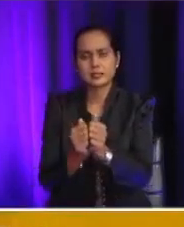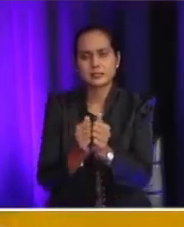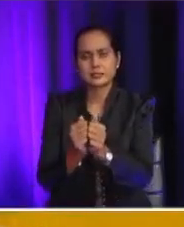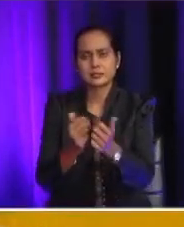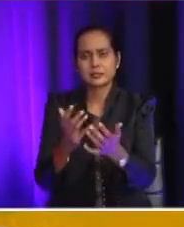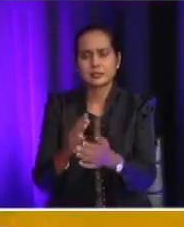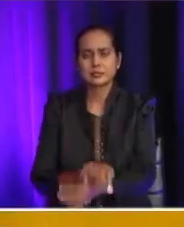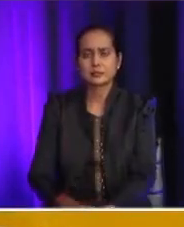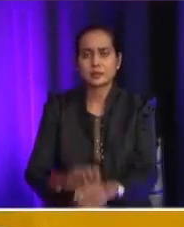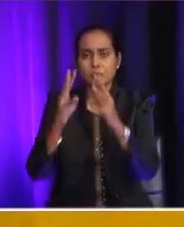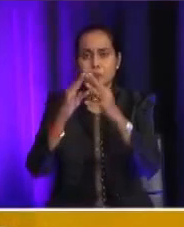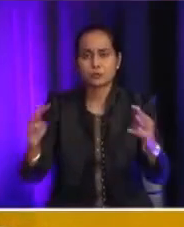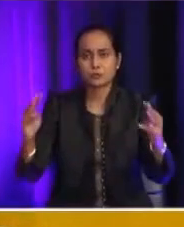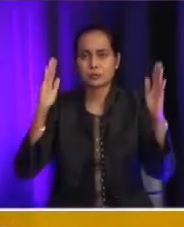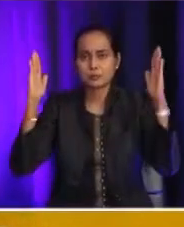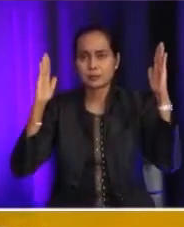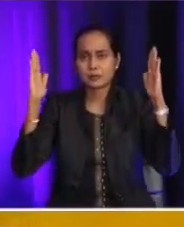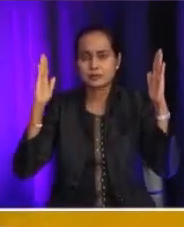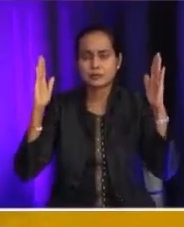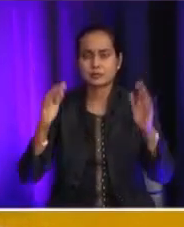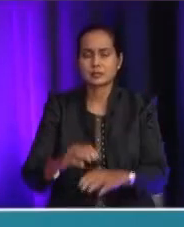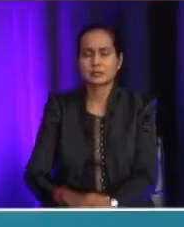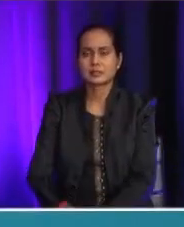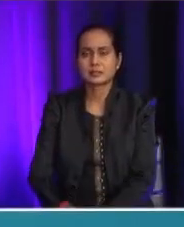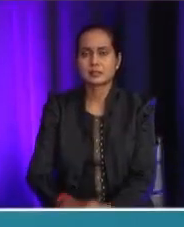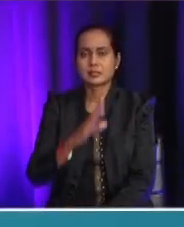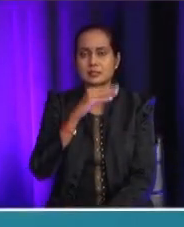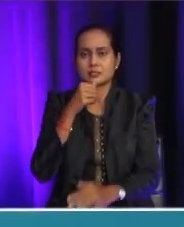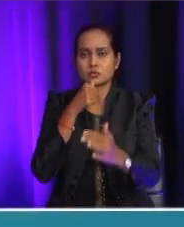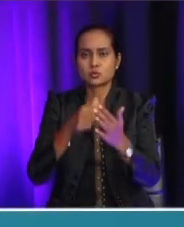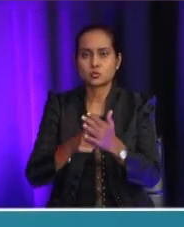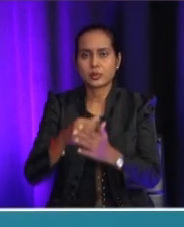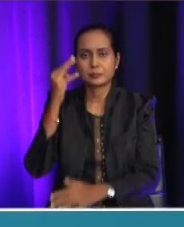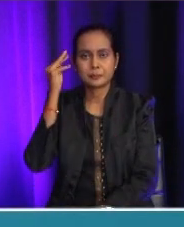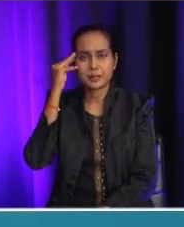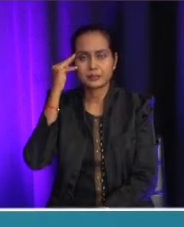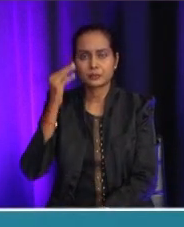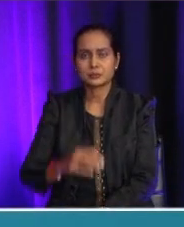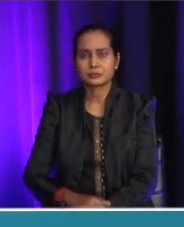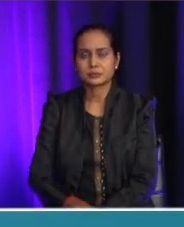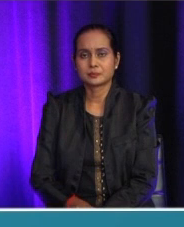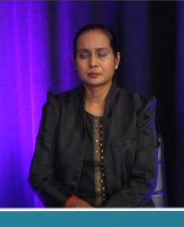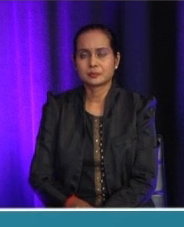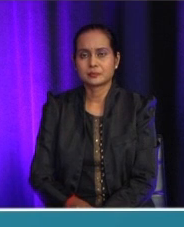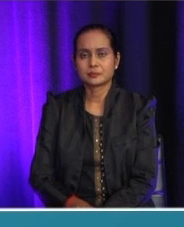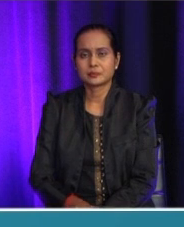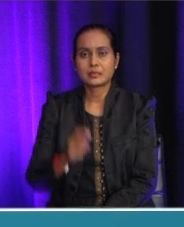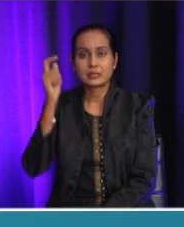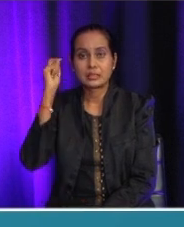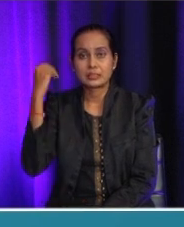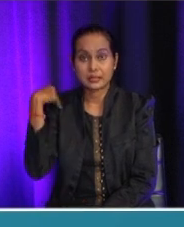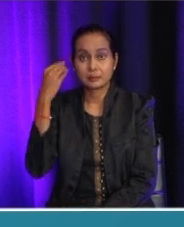dan persuratan Melayu juga turut disediakan. Kemudian tadi kita ada sebut berkaitan dengan pesta